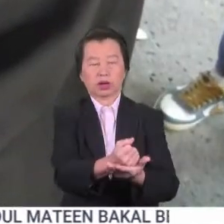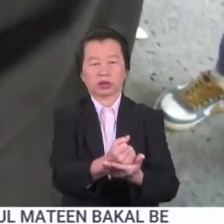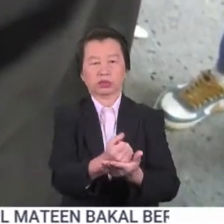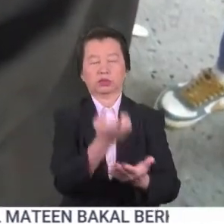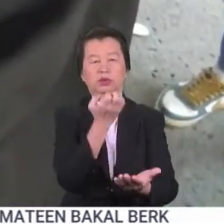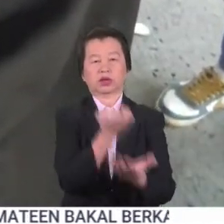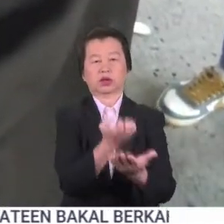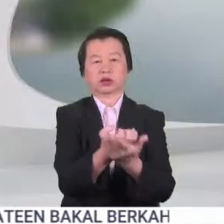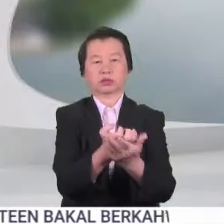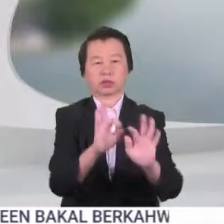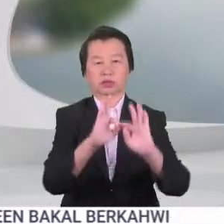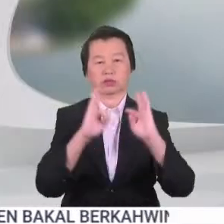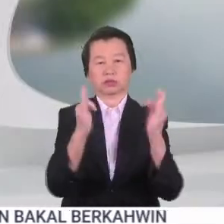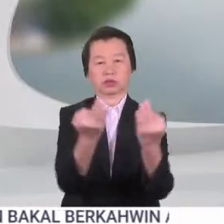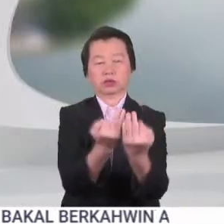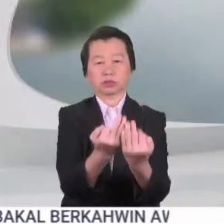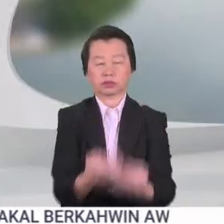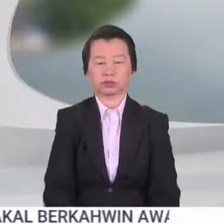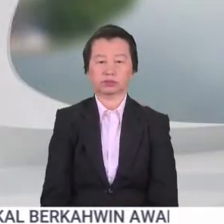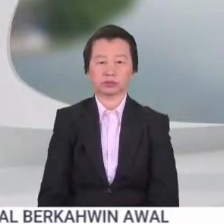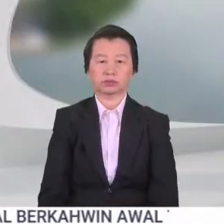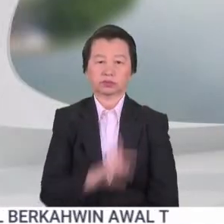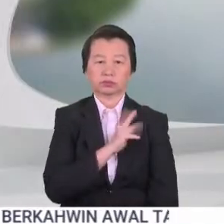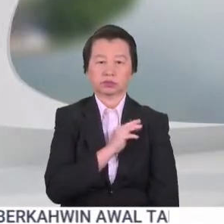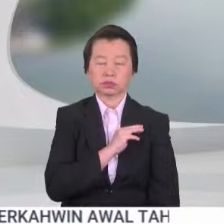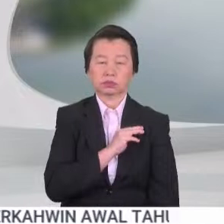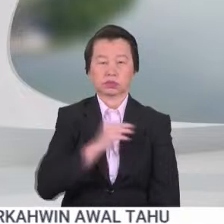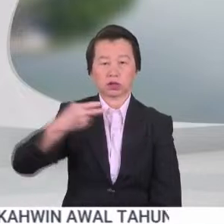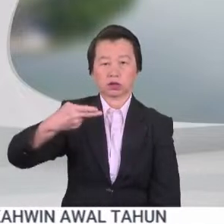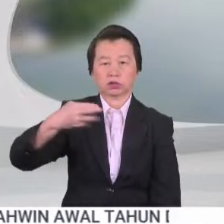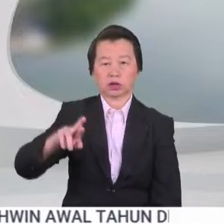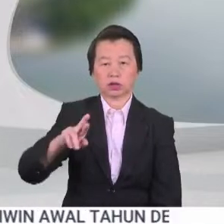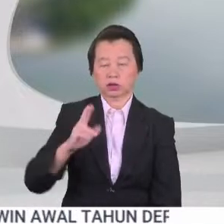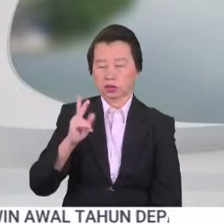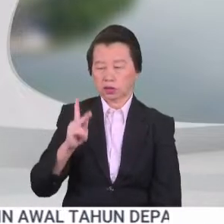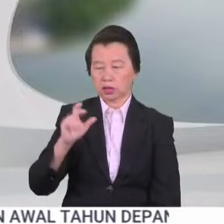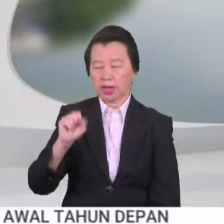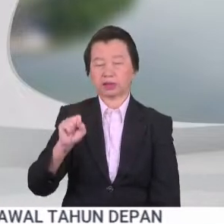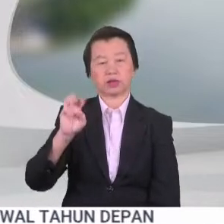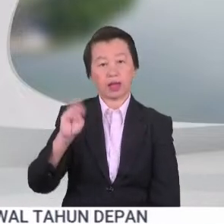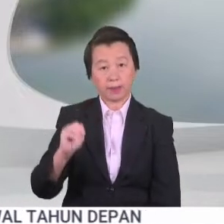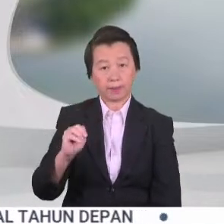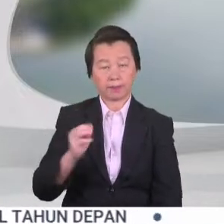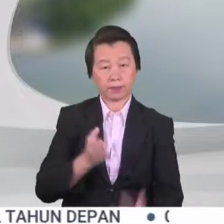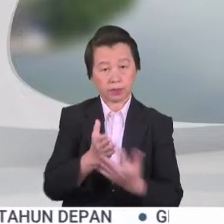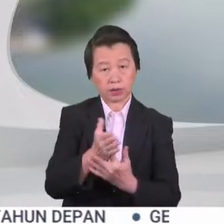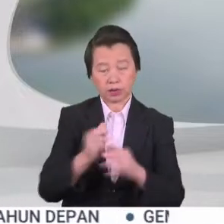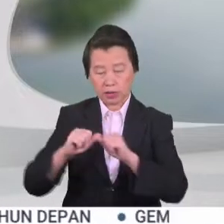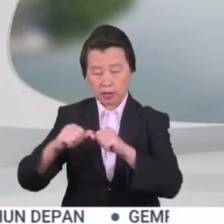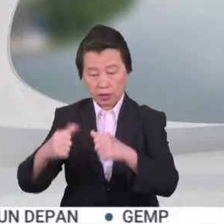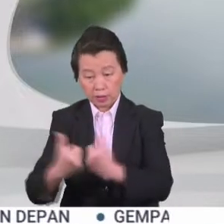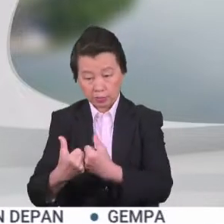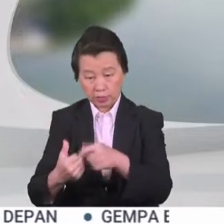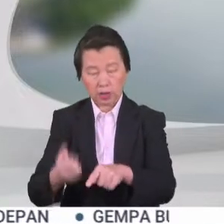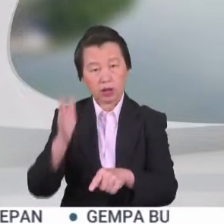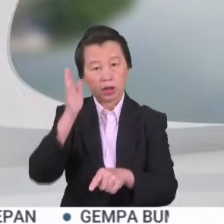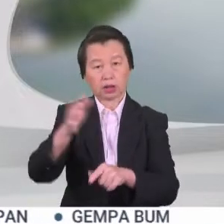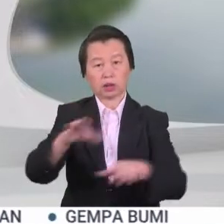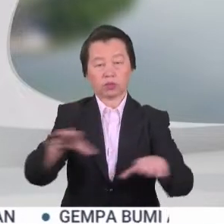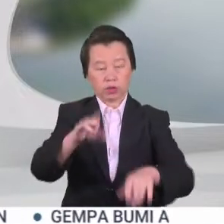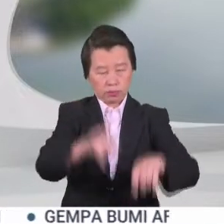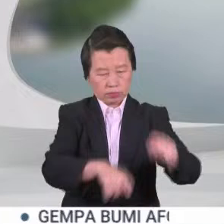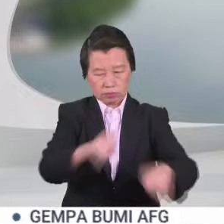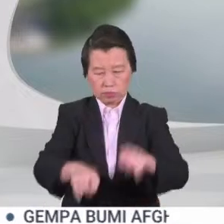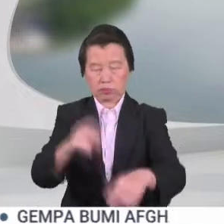ekonomi keluarga Kementerian sumber manusia KSM menerusi agensinya akan melaksanakan